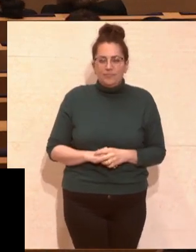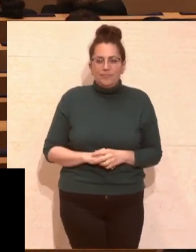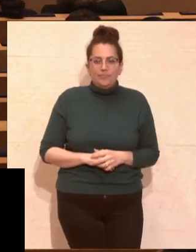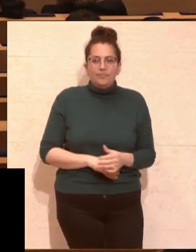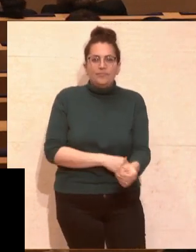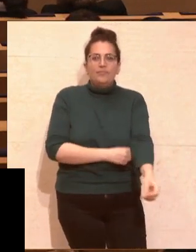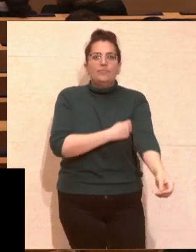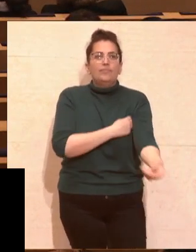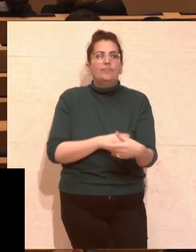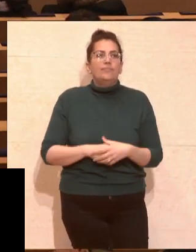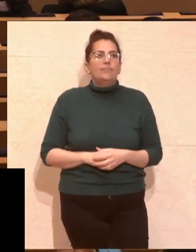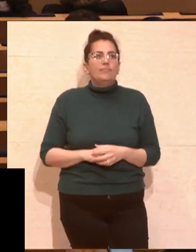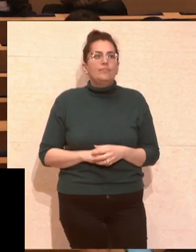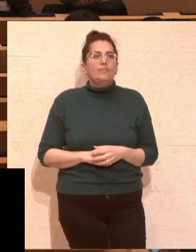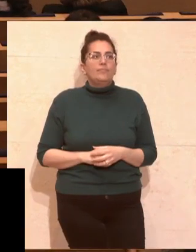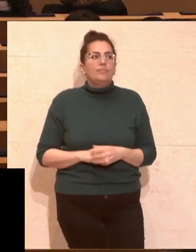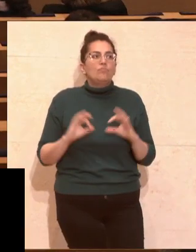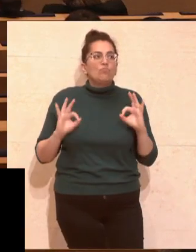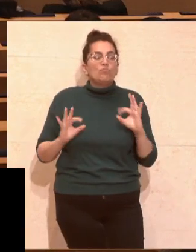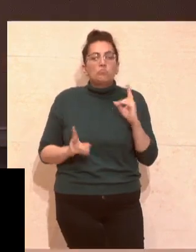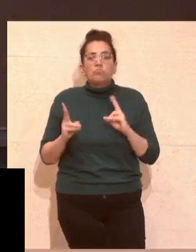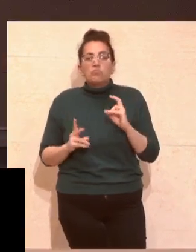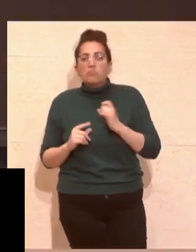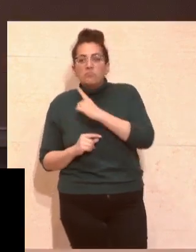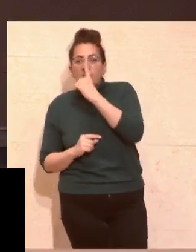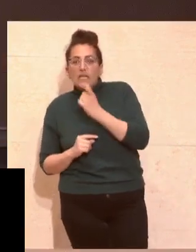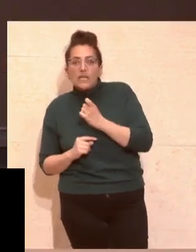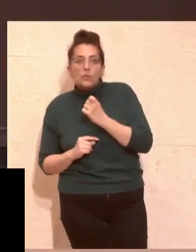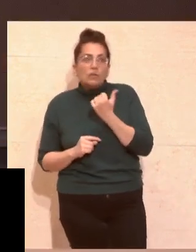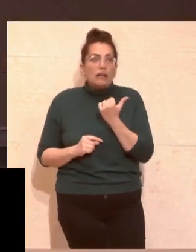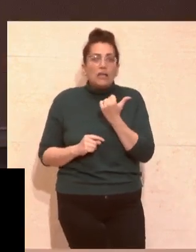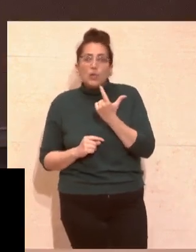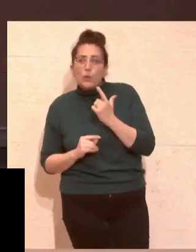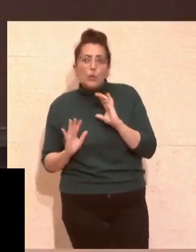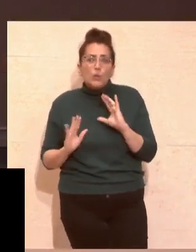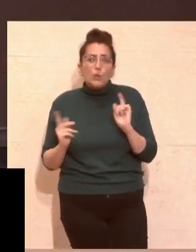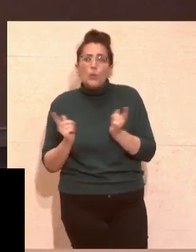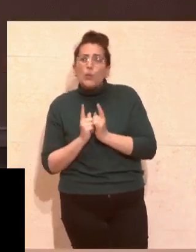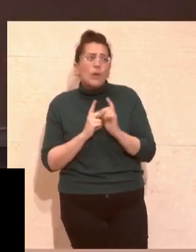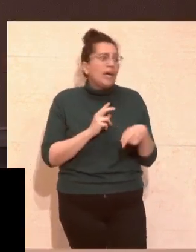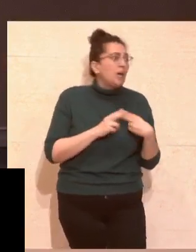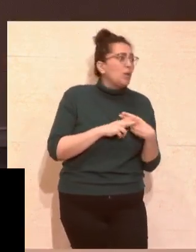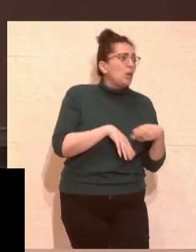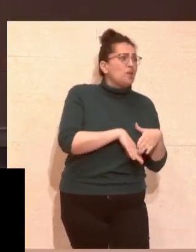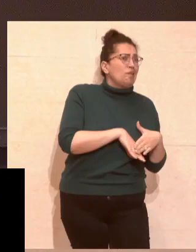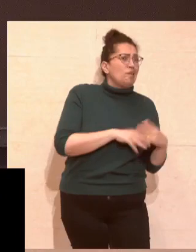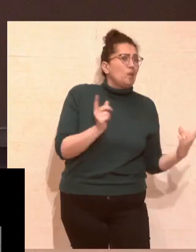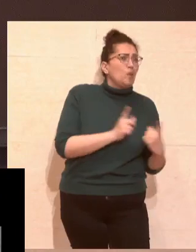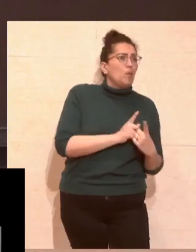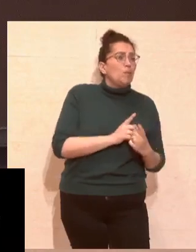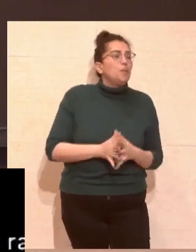Alors, nous avons le temps pour une ou deux rapides questions avec des réponses rapides, s'il vous plaît.